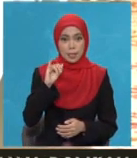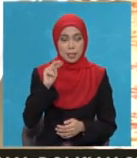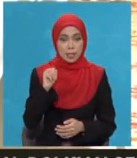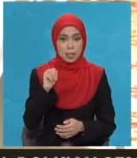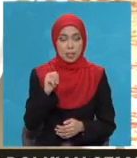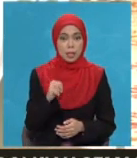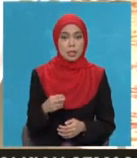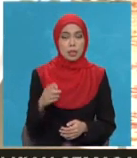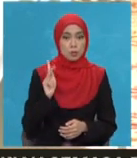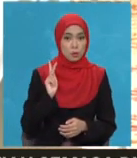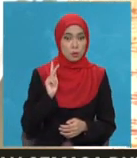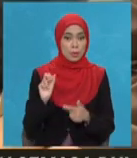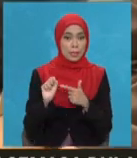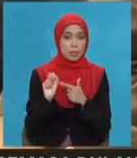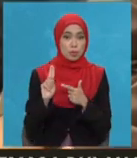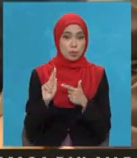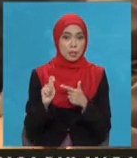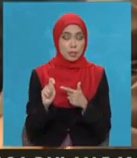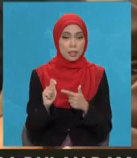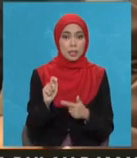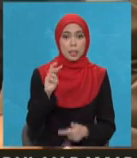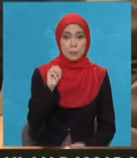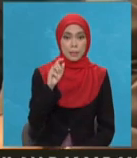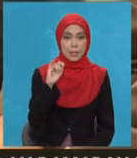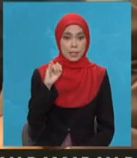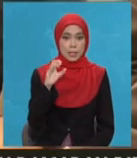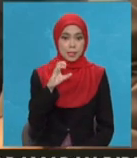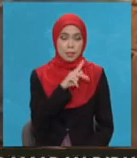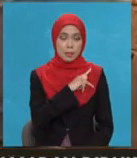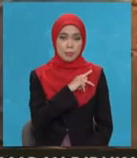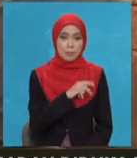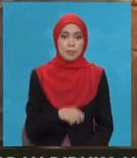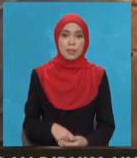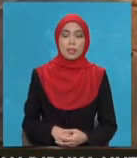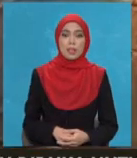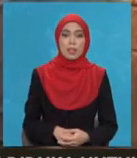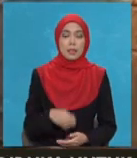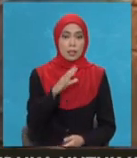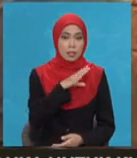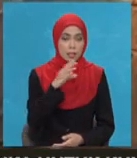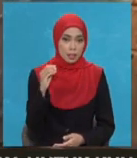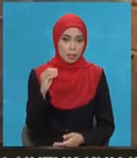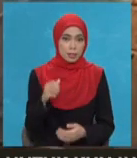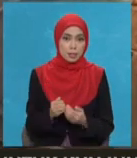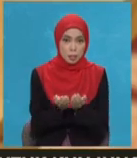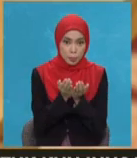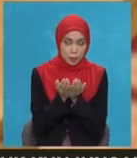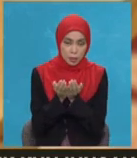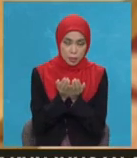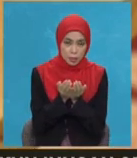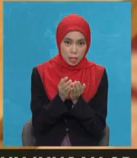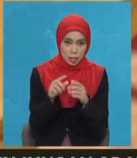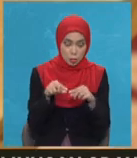Usaha tetap Kementerian pengangkutan dan info komunikasi dan diikuti dengan bacaan ayat Alquran beramai-ramai juga